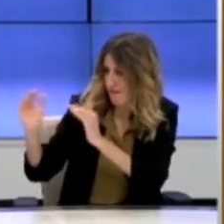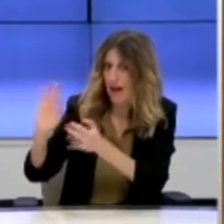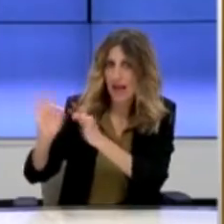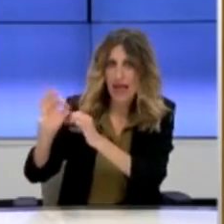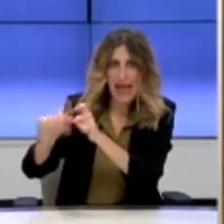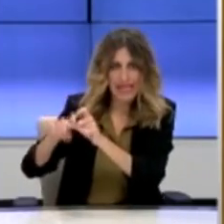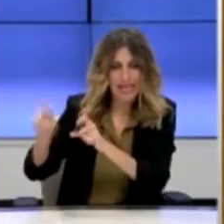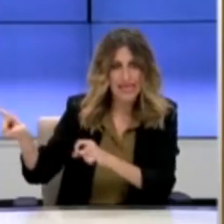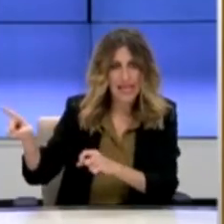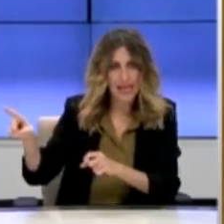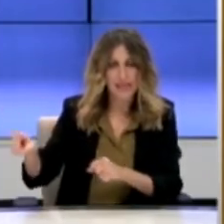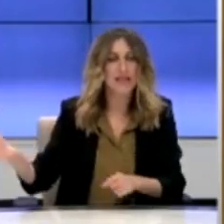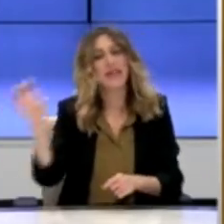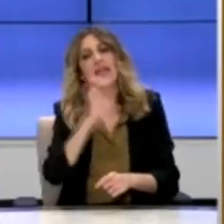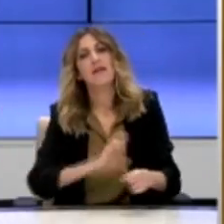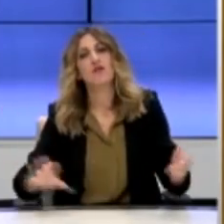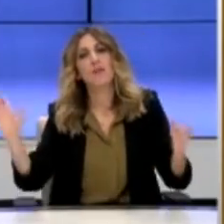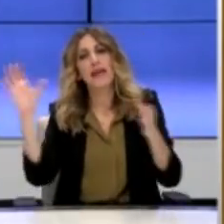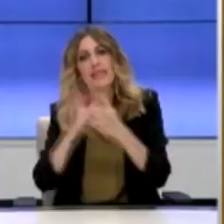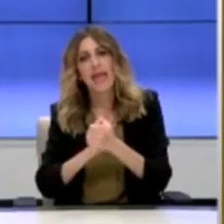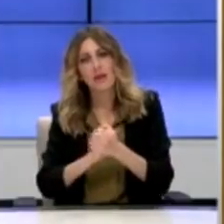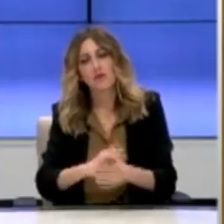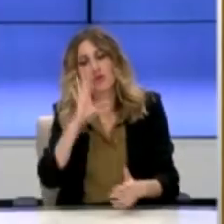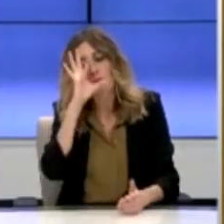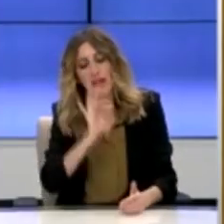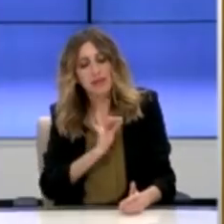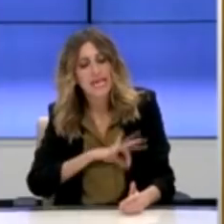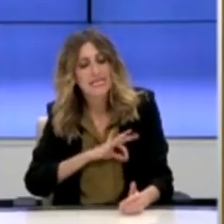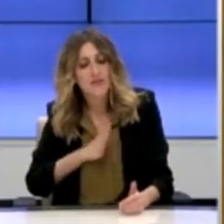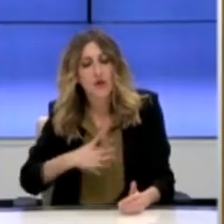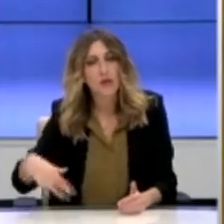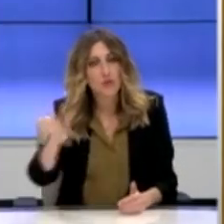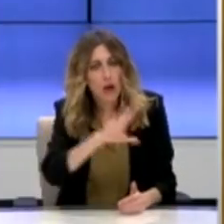με κριτήριο τα συμφέροντα, τα πραγματικά συμφέροντα των λαών.